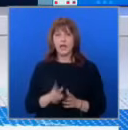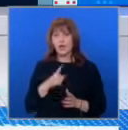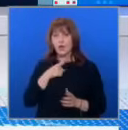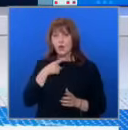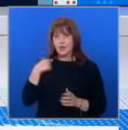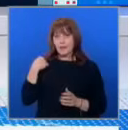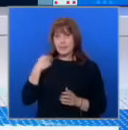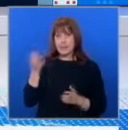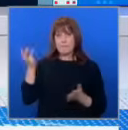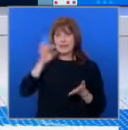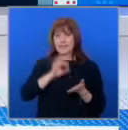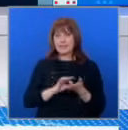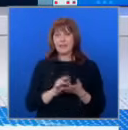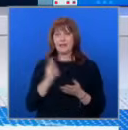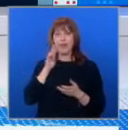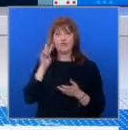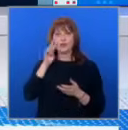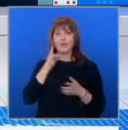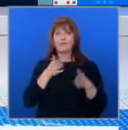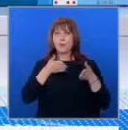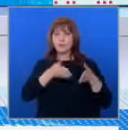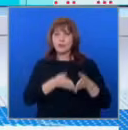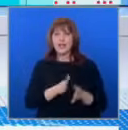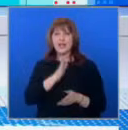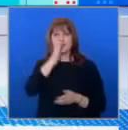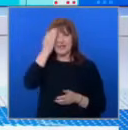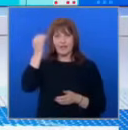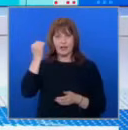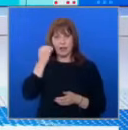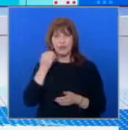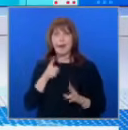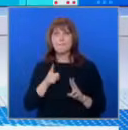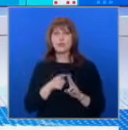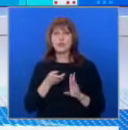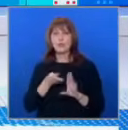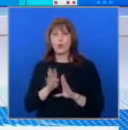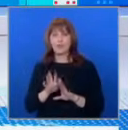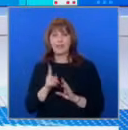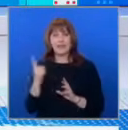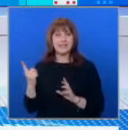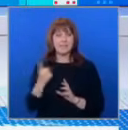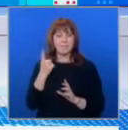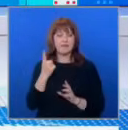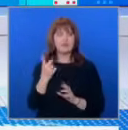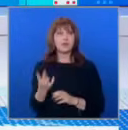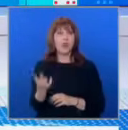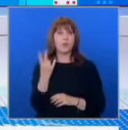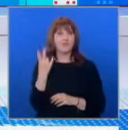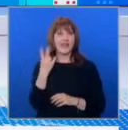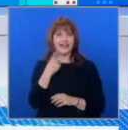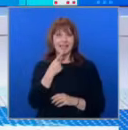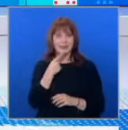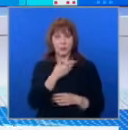Руският президент пристига на двудневно посещение в Северна Корея. Владимир Путин отива в Пхеньян за първи път от